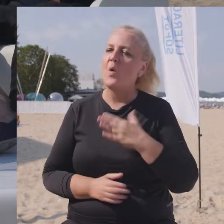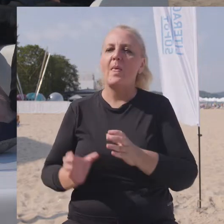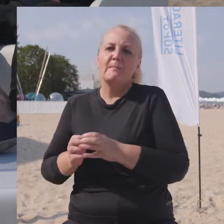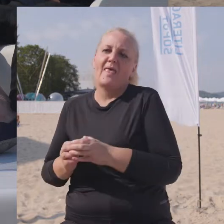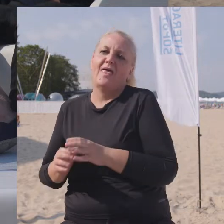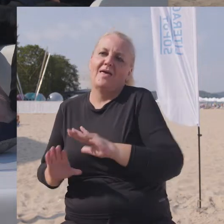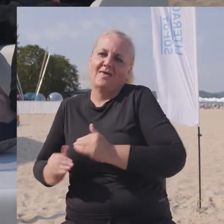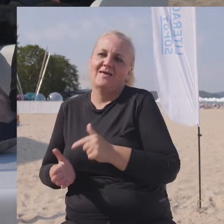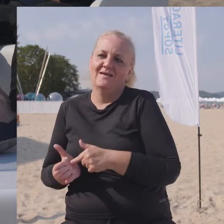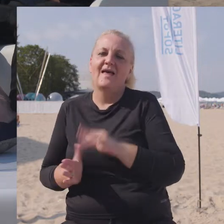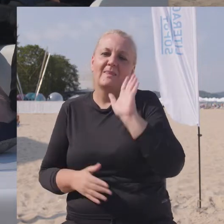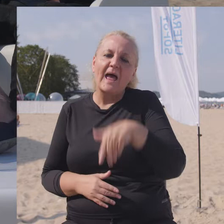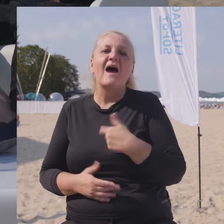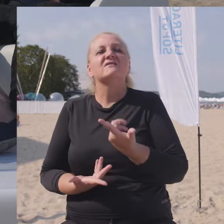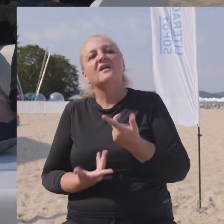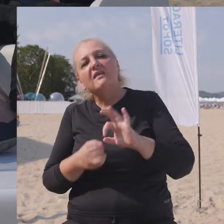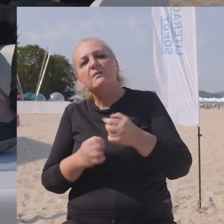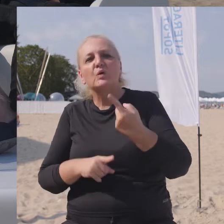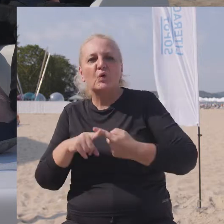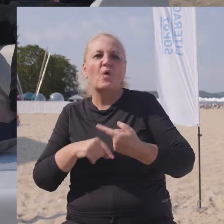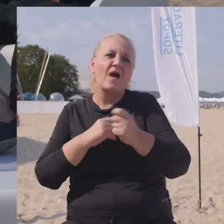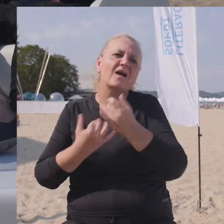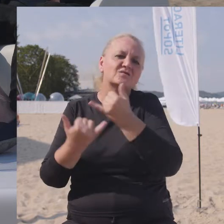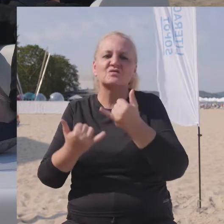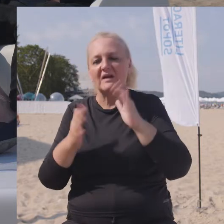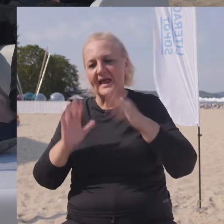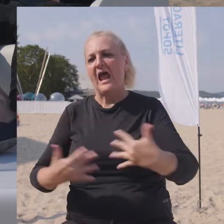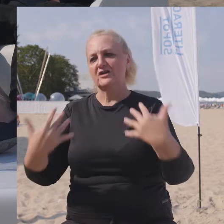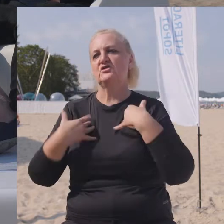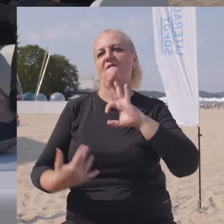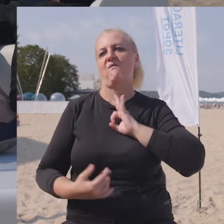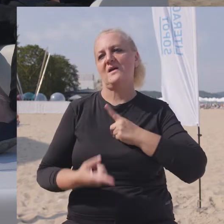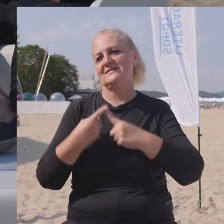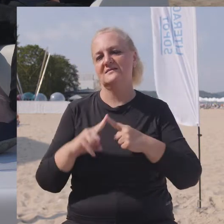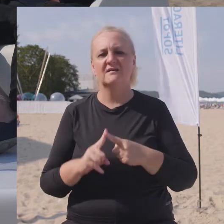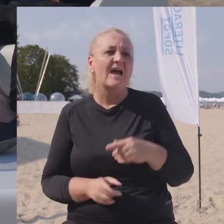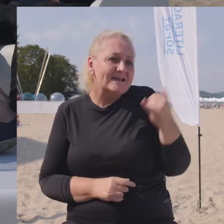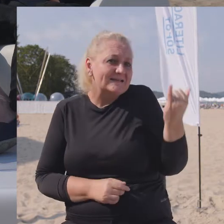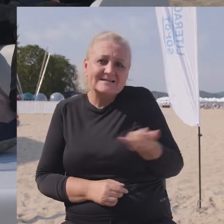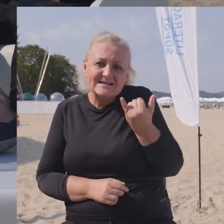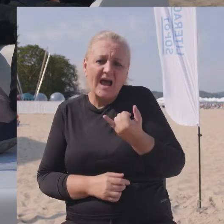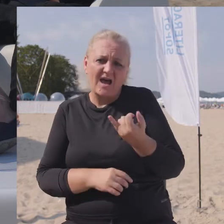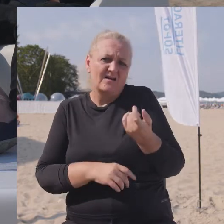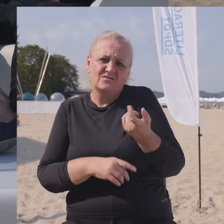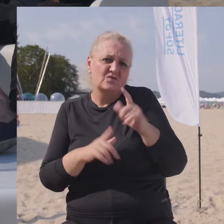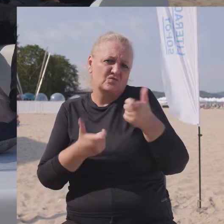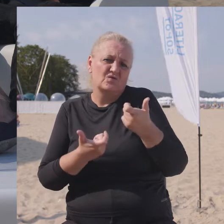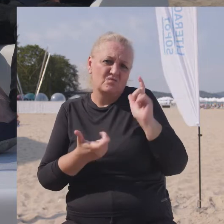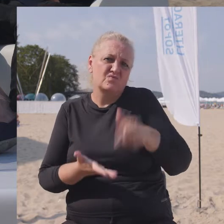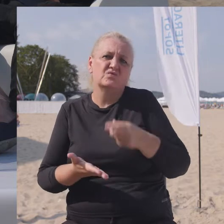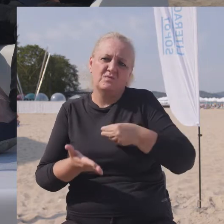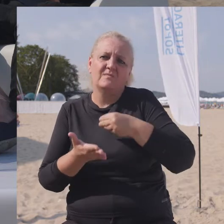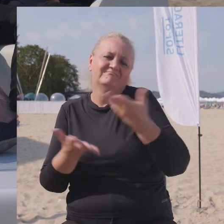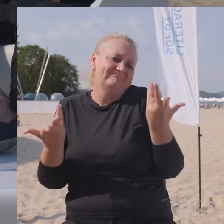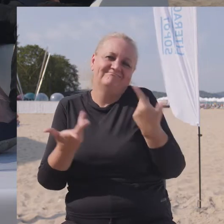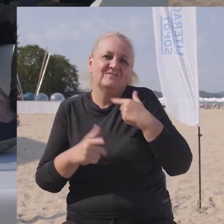mniejszości, nawet jeżeli za to się płaci jakąś cenę, bo przynajmniej żyje się po swojemu. Zawsze się płaci cenę, za wolność też. Kiedy widzę teraz